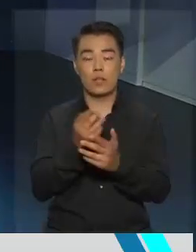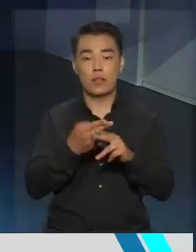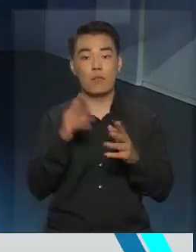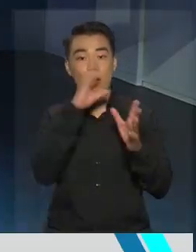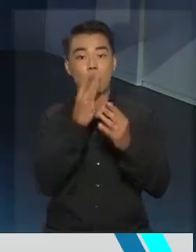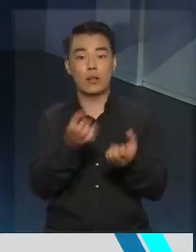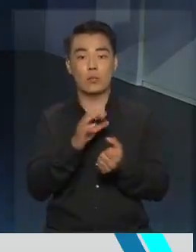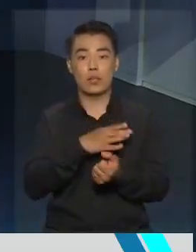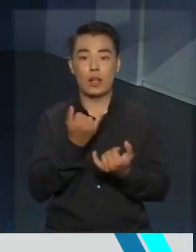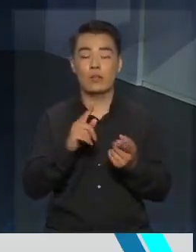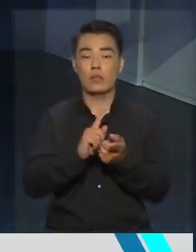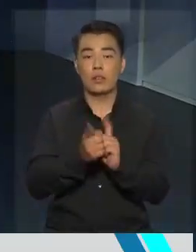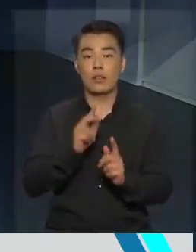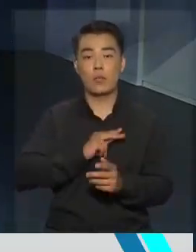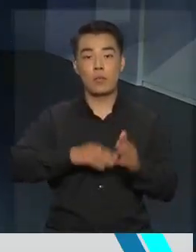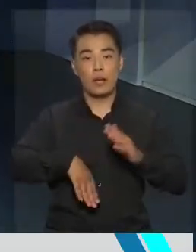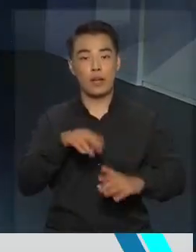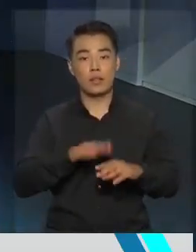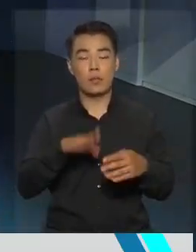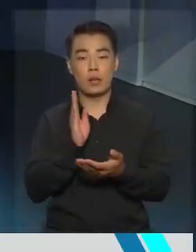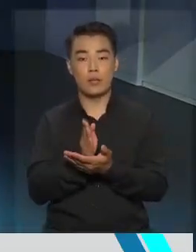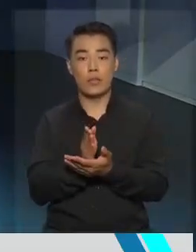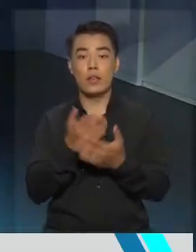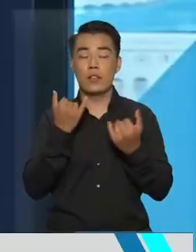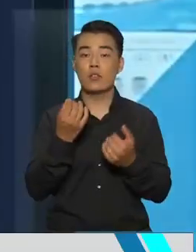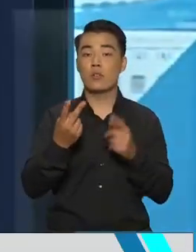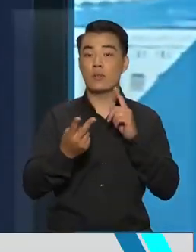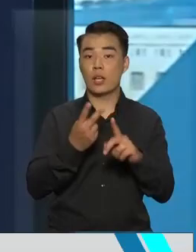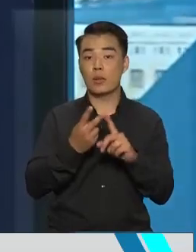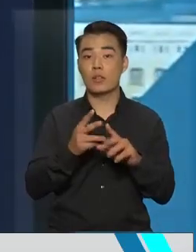уже появилась, она уже реализуется на практике. Второй момент.